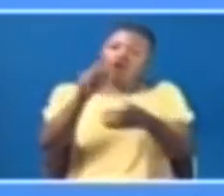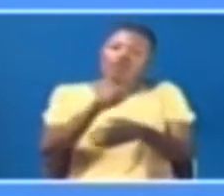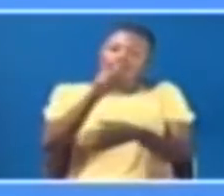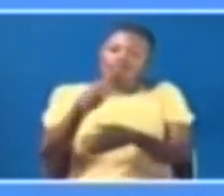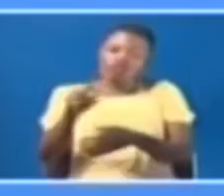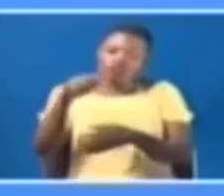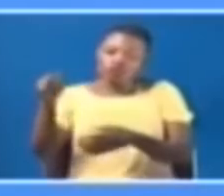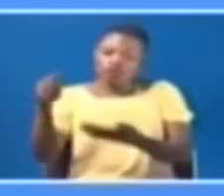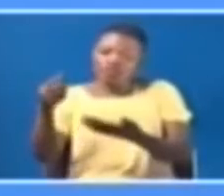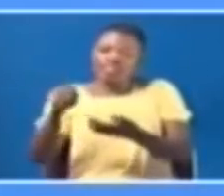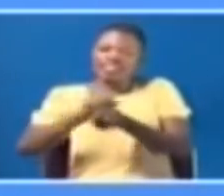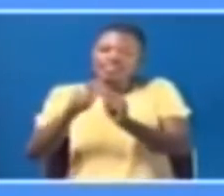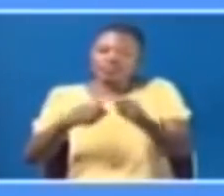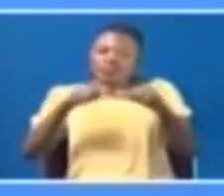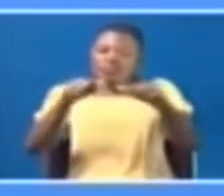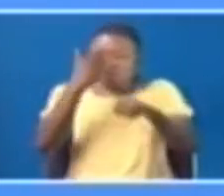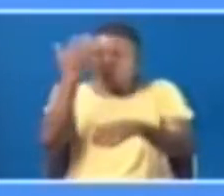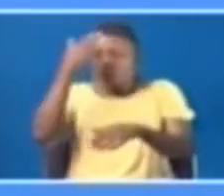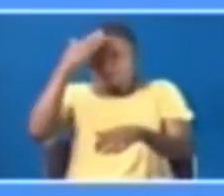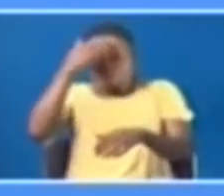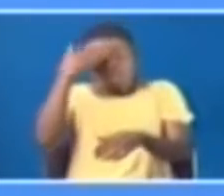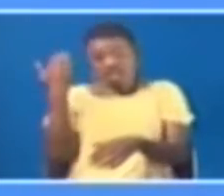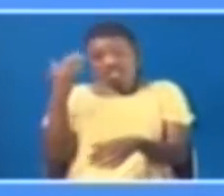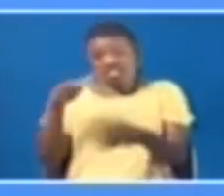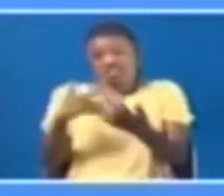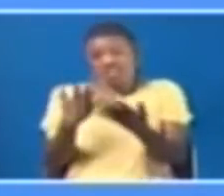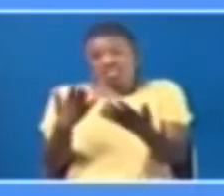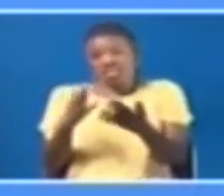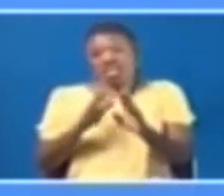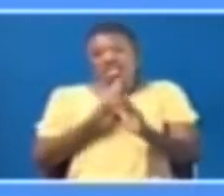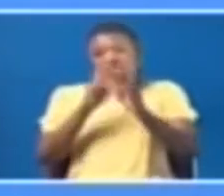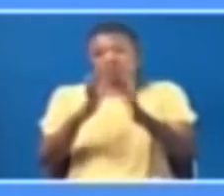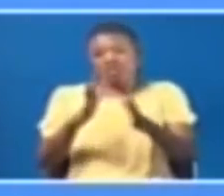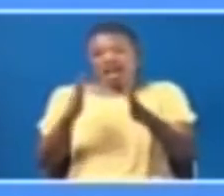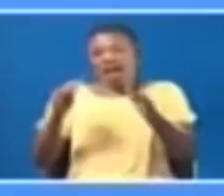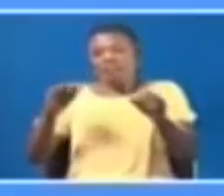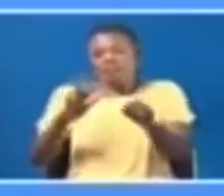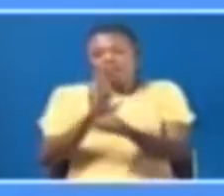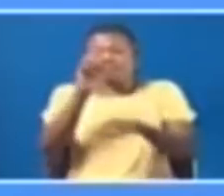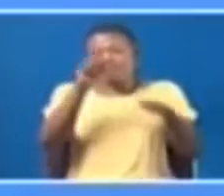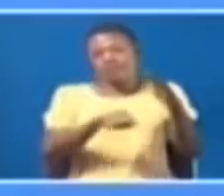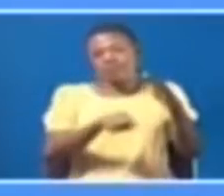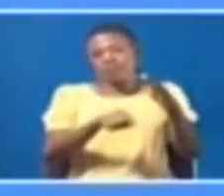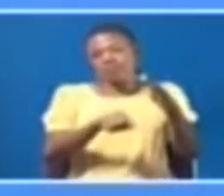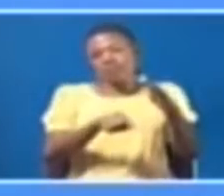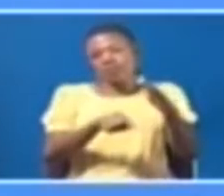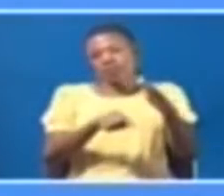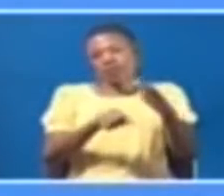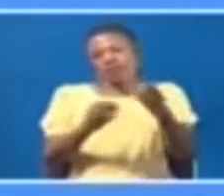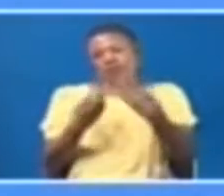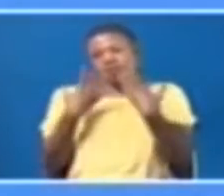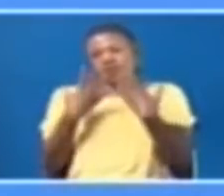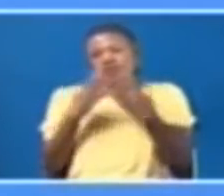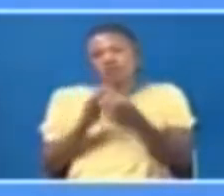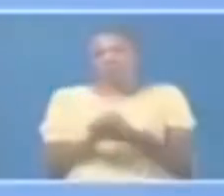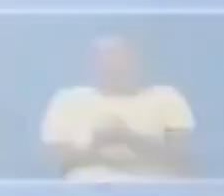kwani alikuwa amesahau hoja muhimu. Mwanahabari Duncan Khaemba anatupa taarifa kamili katika makala ya juma hili ya Ridhaa ya